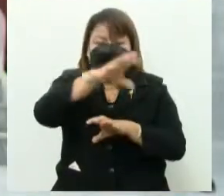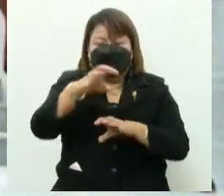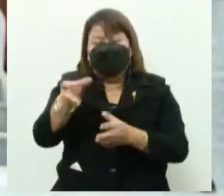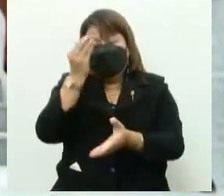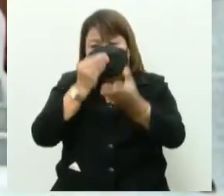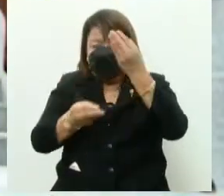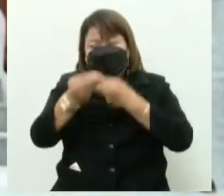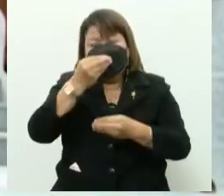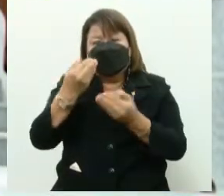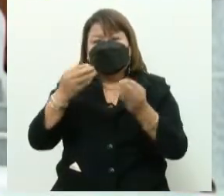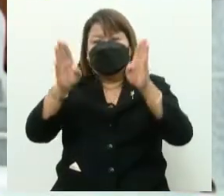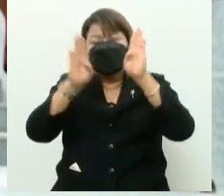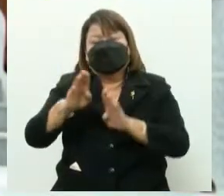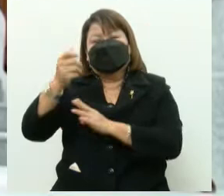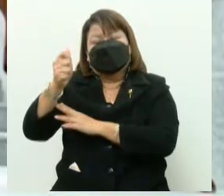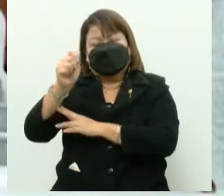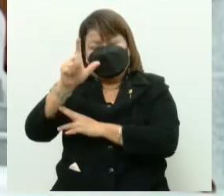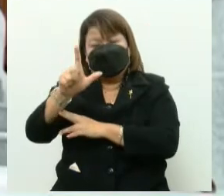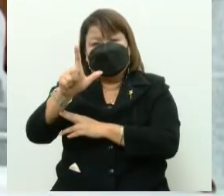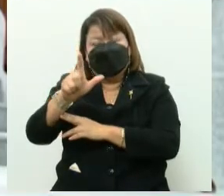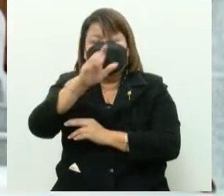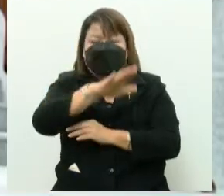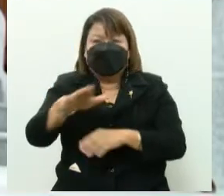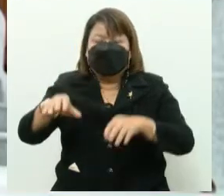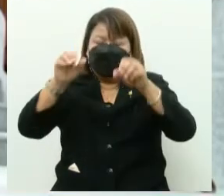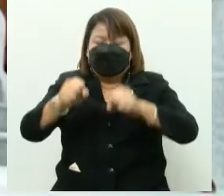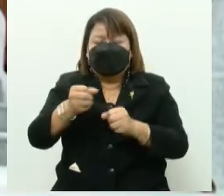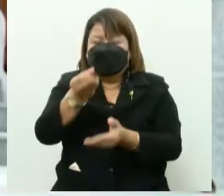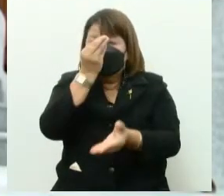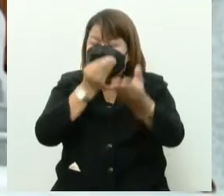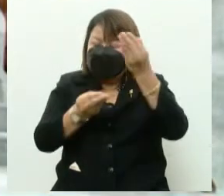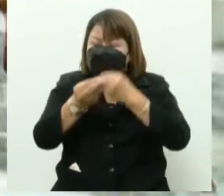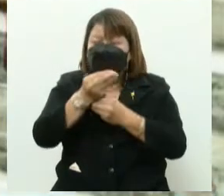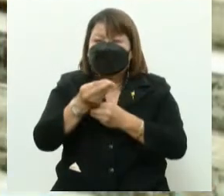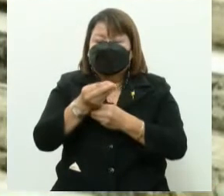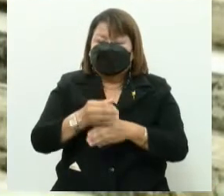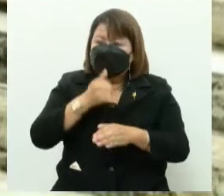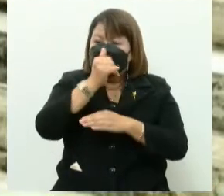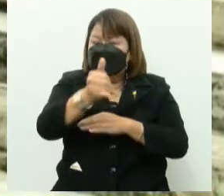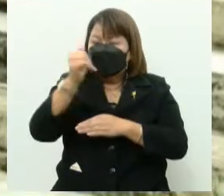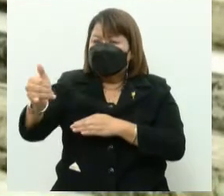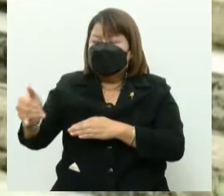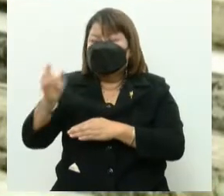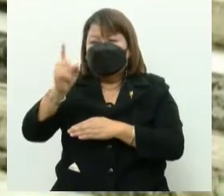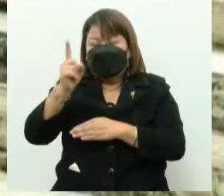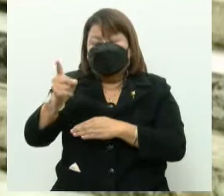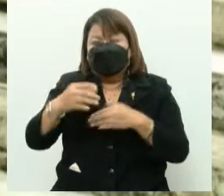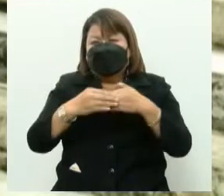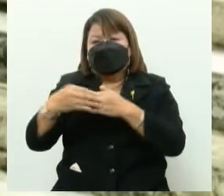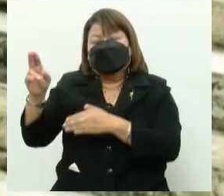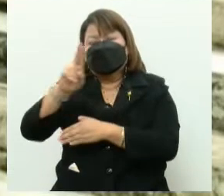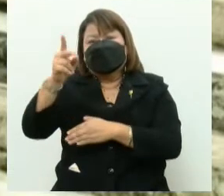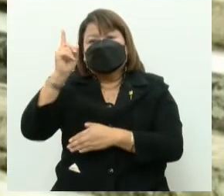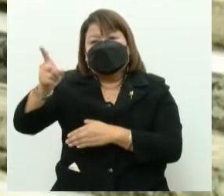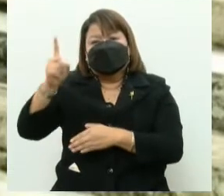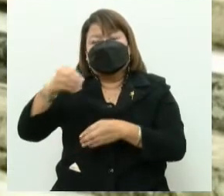นรู้แบบ Active Learning ที่นักเรียนสามารถเรียนรู้โดยการลงพื้นที่จริงและนำไปใช้จริงในชีวิต